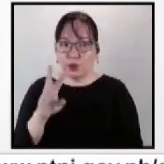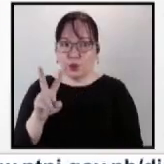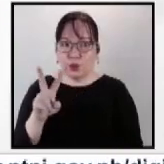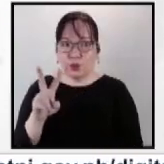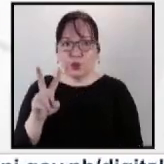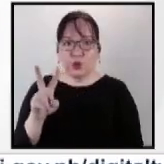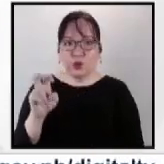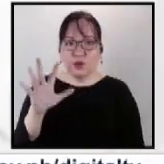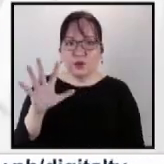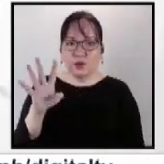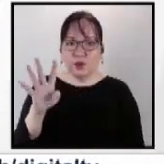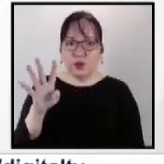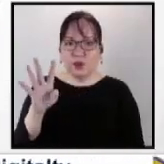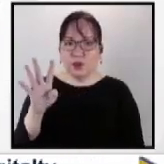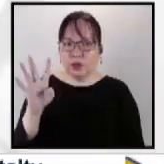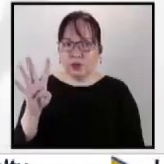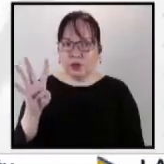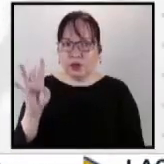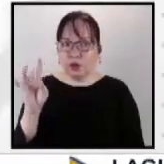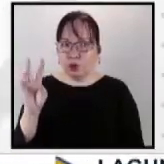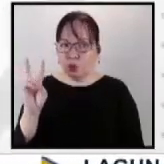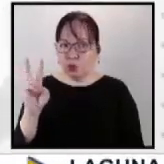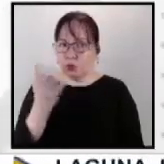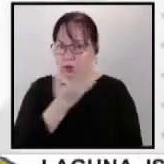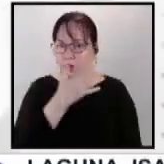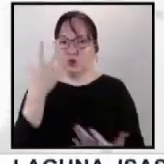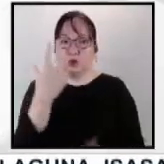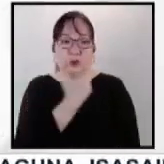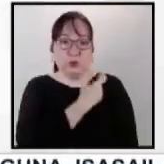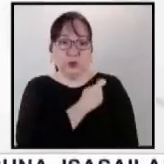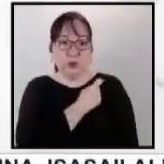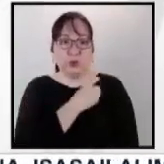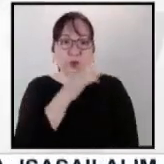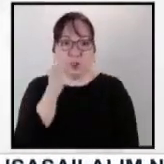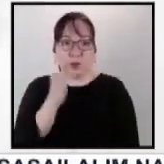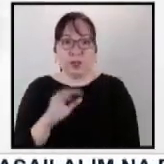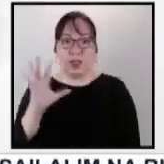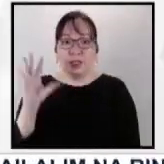57,254,482 ang nakatanggap ng first dose, habang